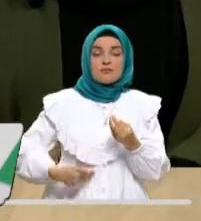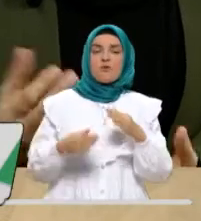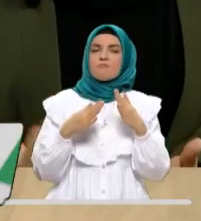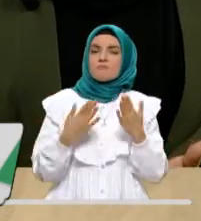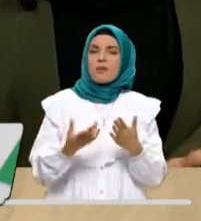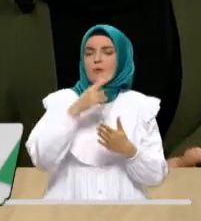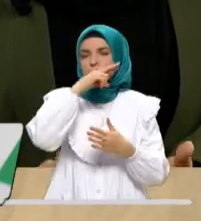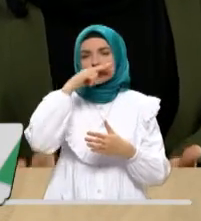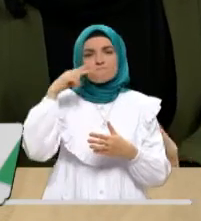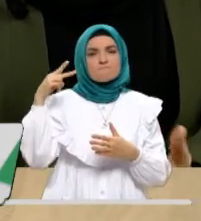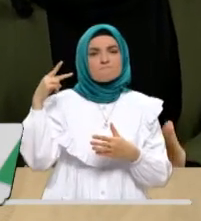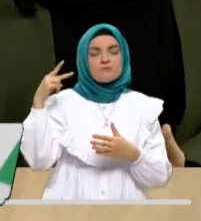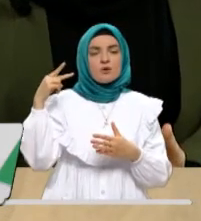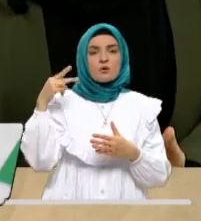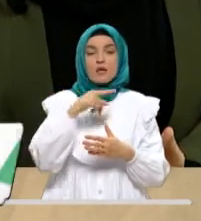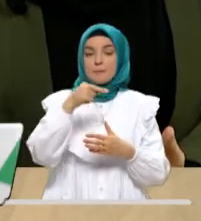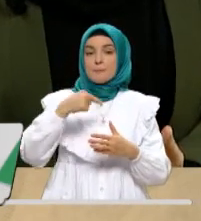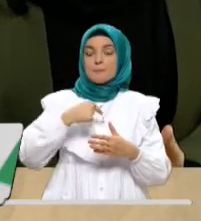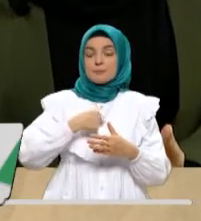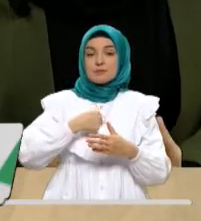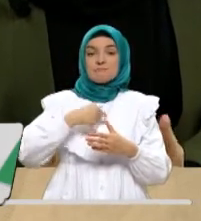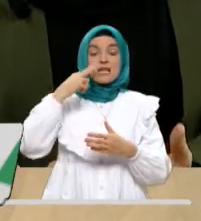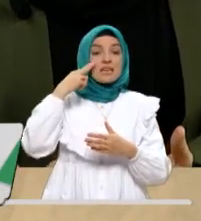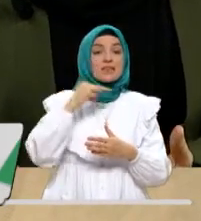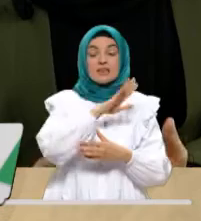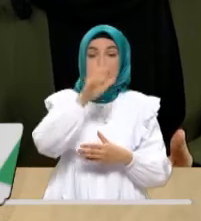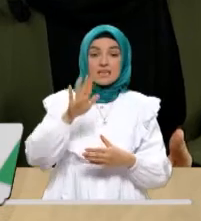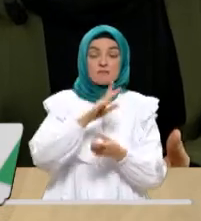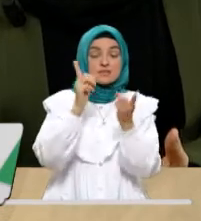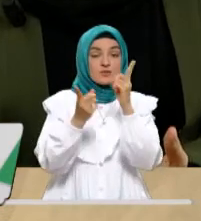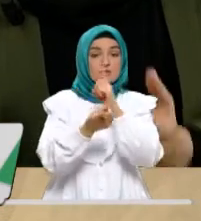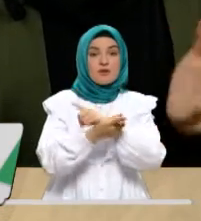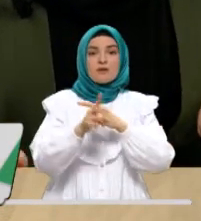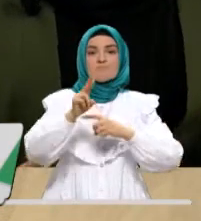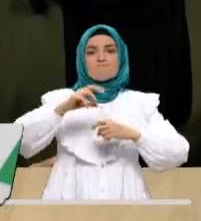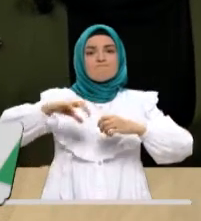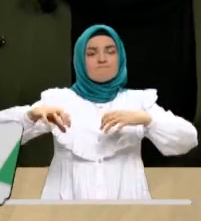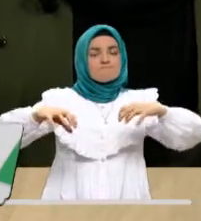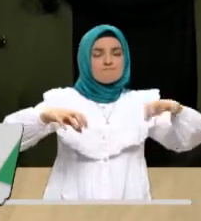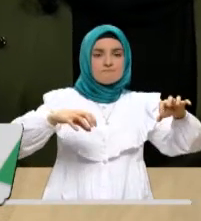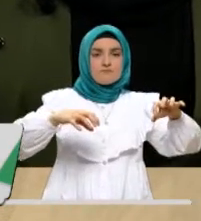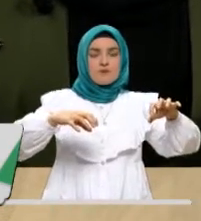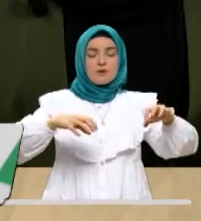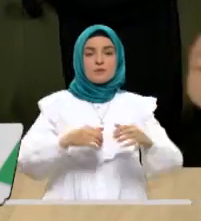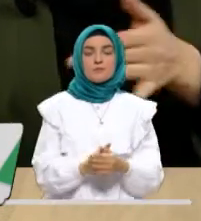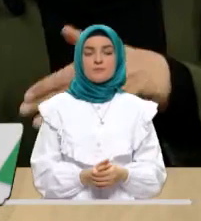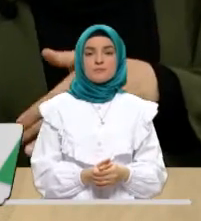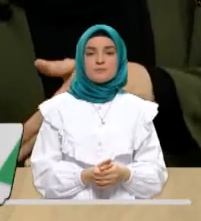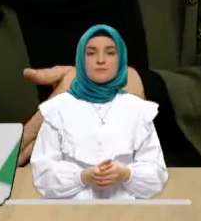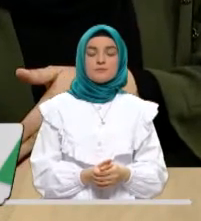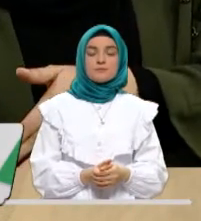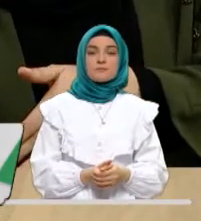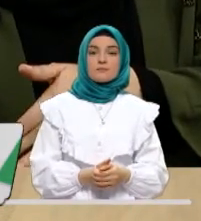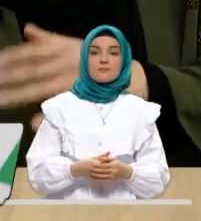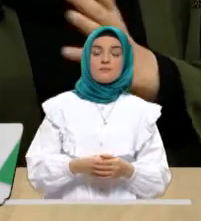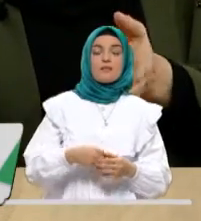şimdi kokular, bizim kozmetik ve temizlik ürünlerinde kokular iki sınıfa ayrılıyor. Kozmetikte ayrı kokular kullanılıyor,